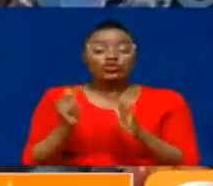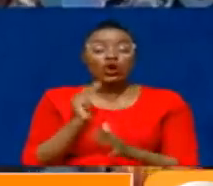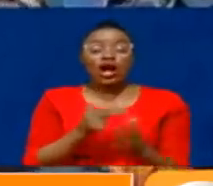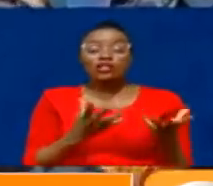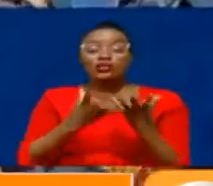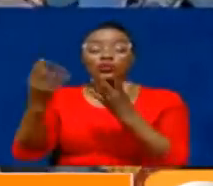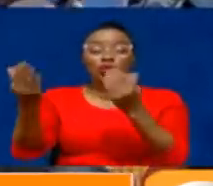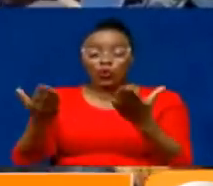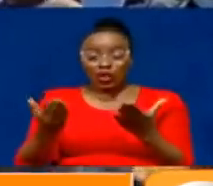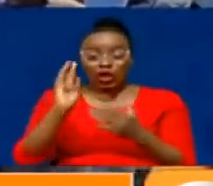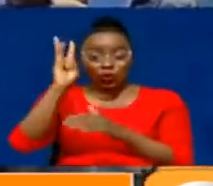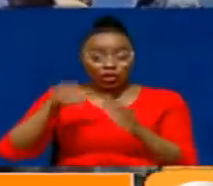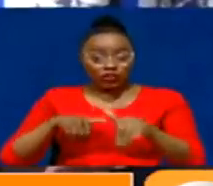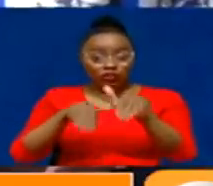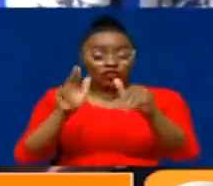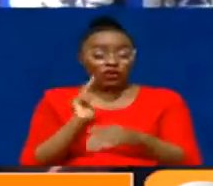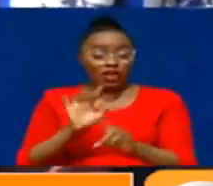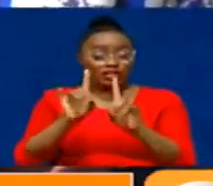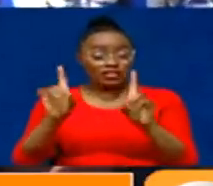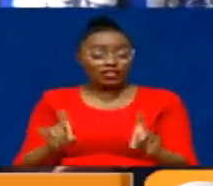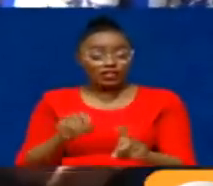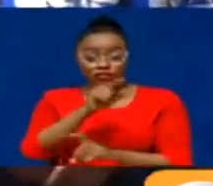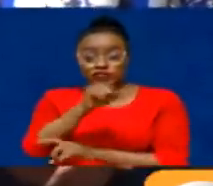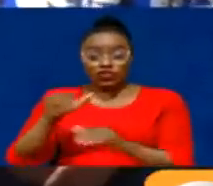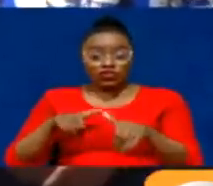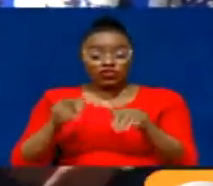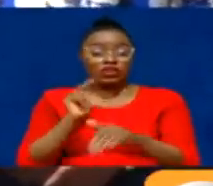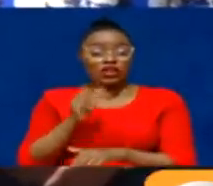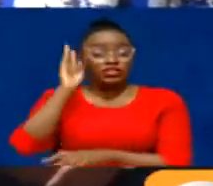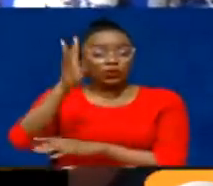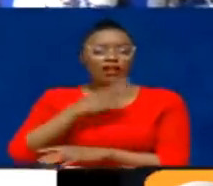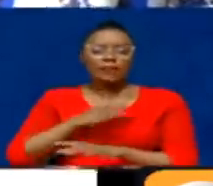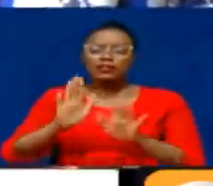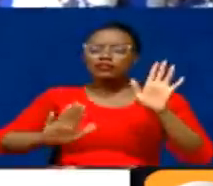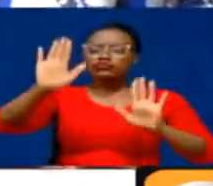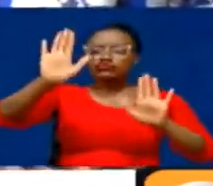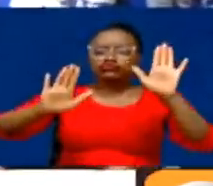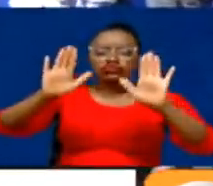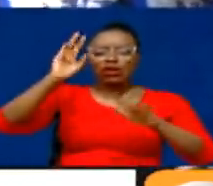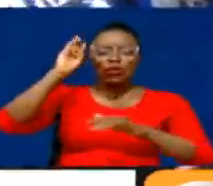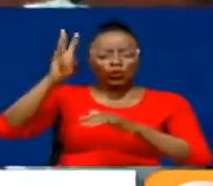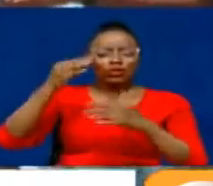tunaenda. Mtatufuata? Mtatufuata? Hebu naonyeshane kwa kidole.